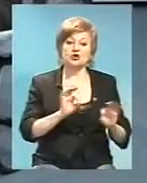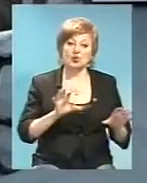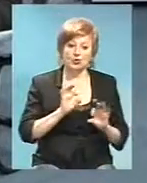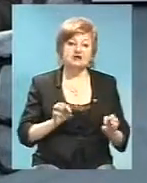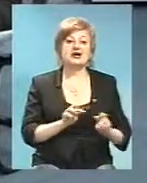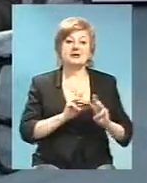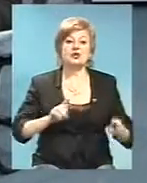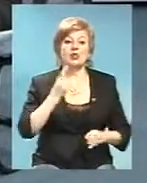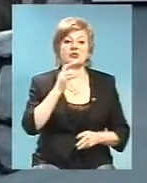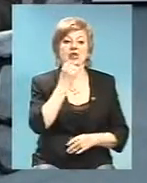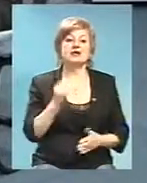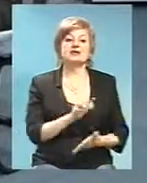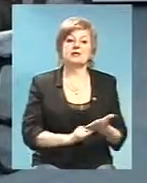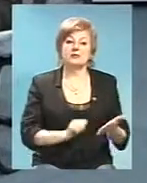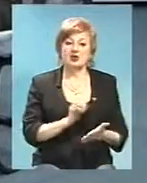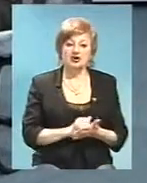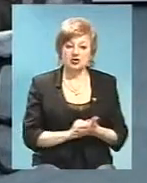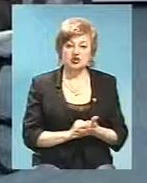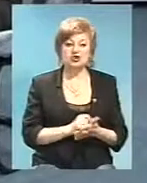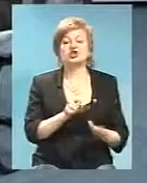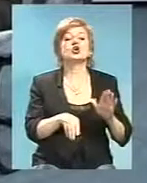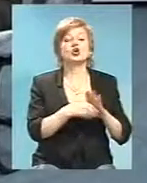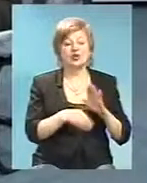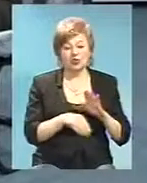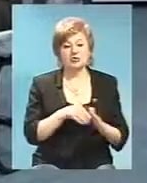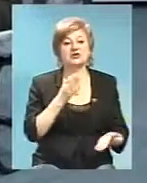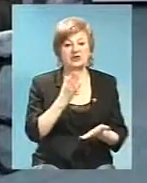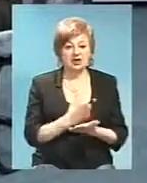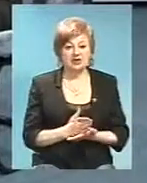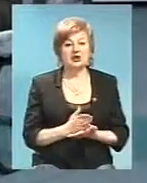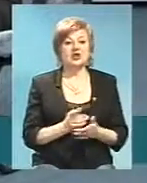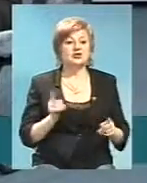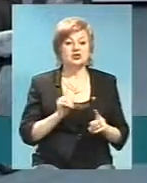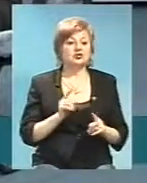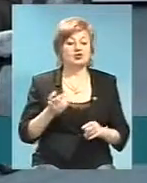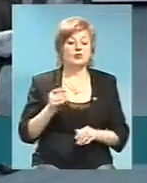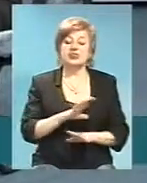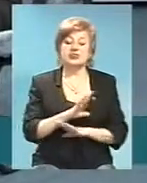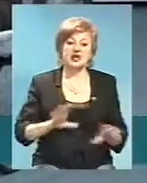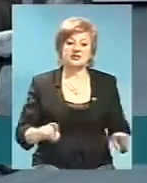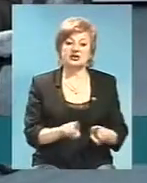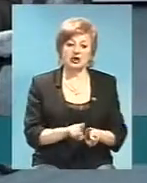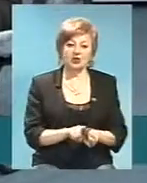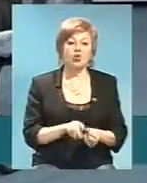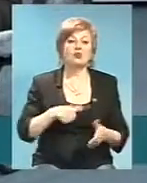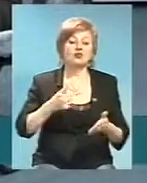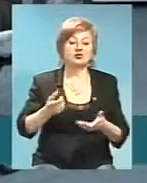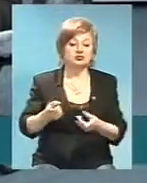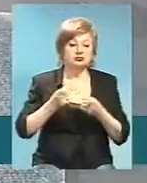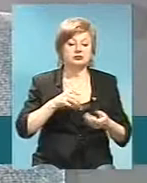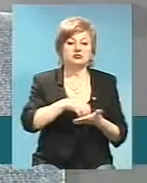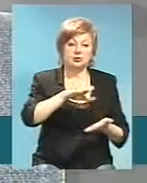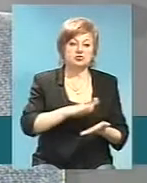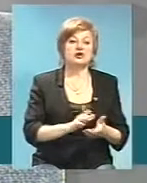одна з причин не тільки якість освіти, а й корупційна складова, щоб її прибрати не було до зарахування до елітних шкіл. А